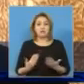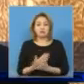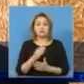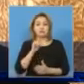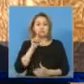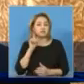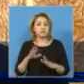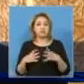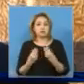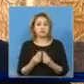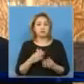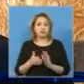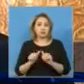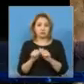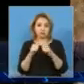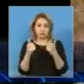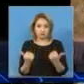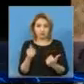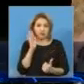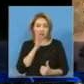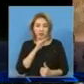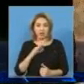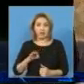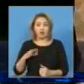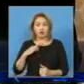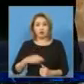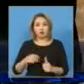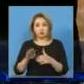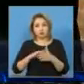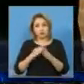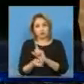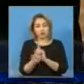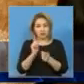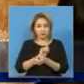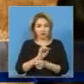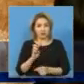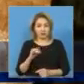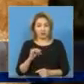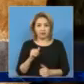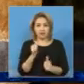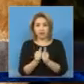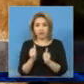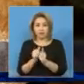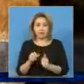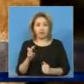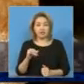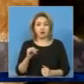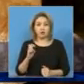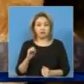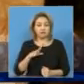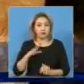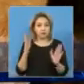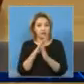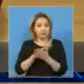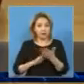ғұмыры ұзаққа бармады. Ажырасқан соң анасы ұлының тегін ауыстырады. Сөйтіп жолдас Абдрахманов әп сәтте Белокосов болып тағдырдың